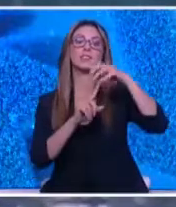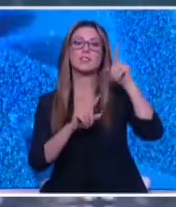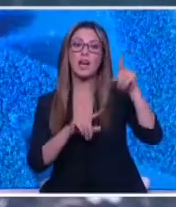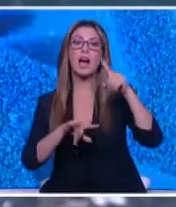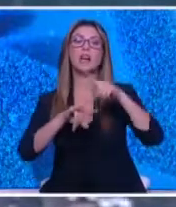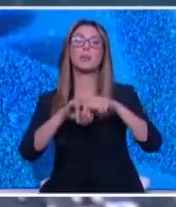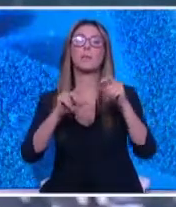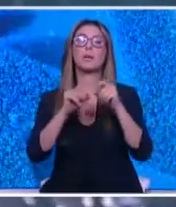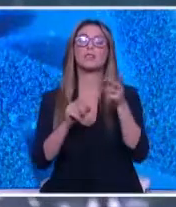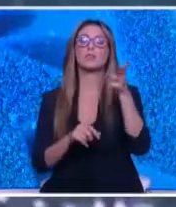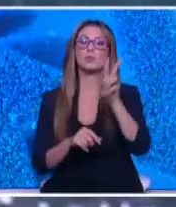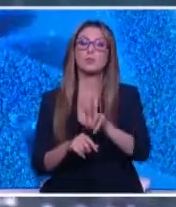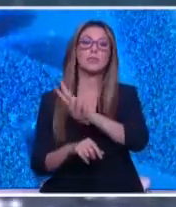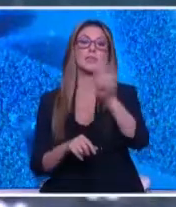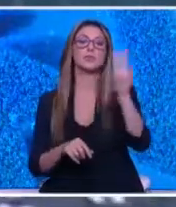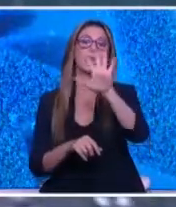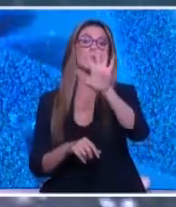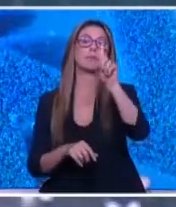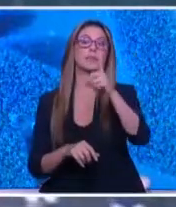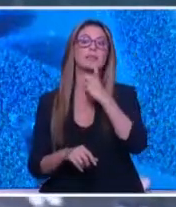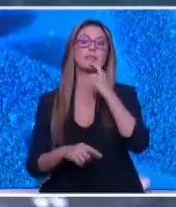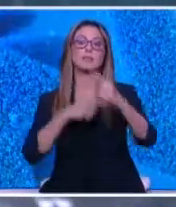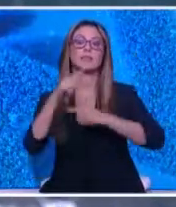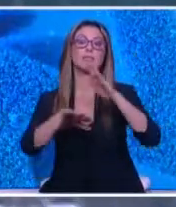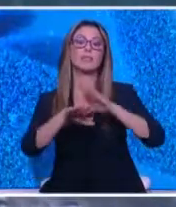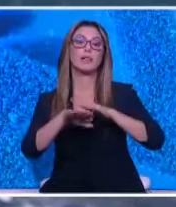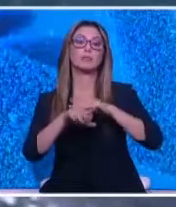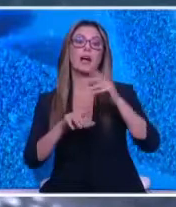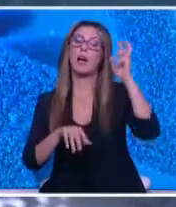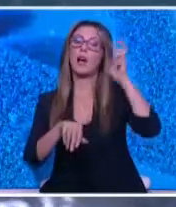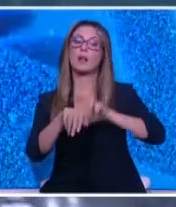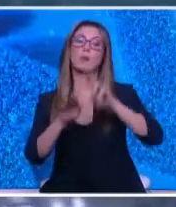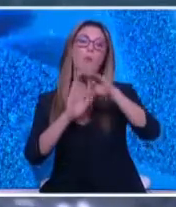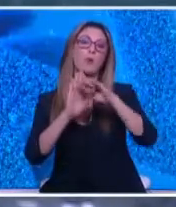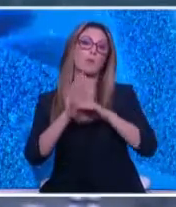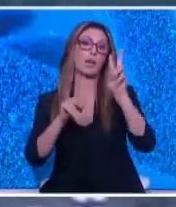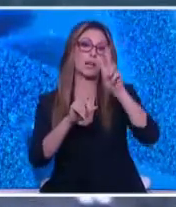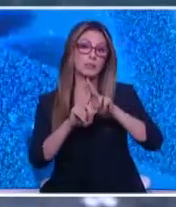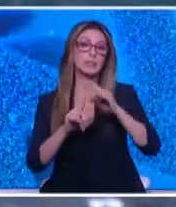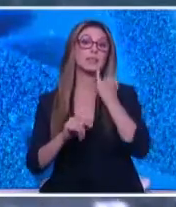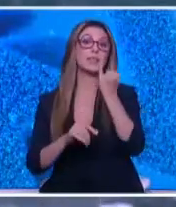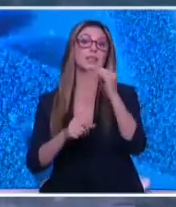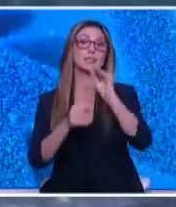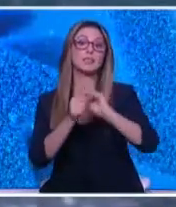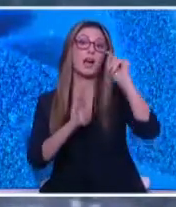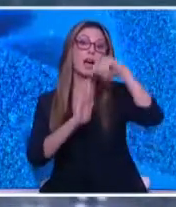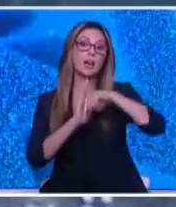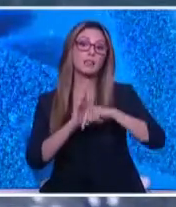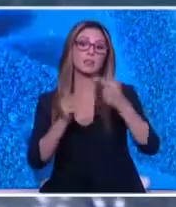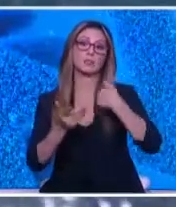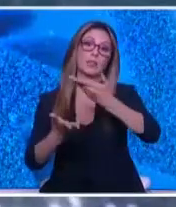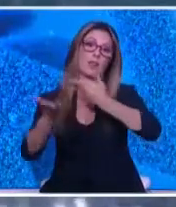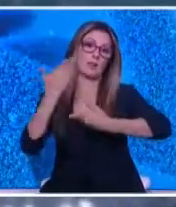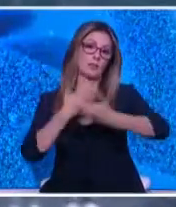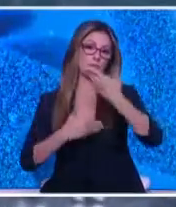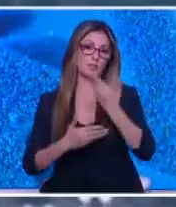Bektaş Veli'nin vefatının 751. yıl dönümü nedeniyle düzenlenecek anma programına katılacak. Ziyarete ilişkin ayrıntıları da Celal Çamur bize